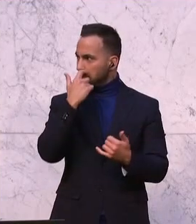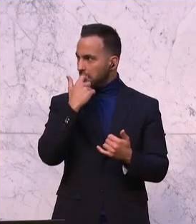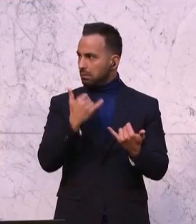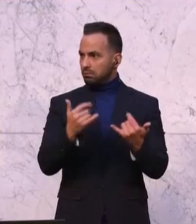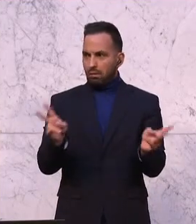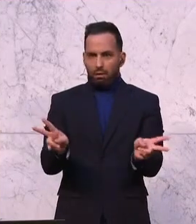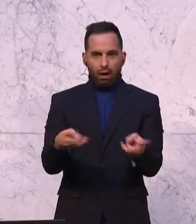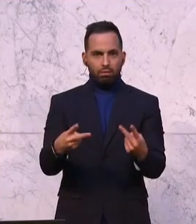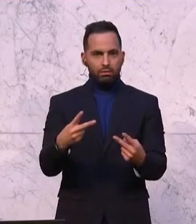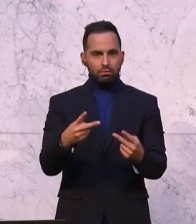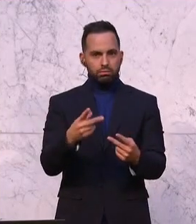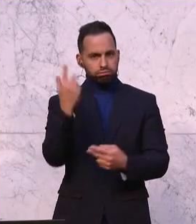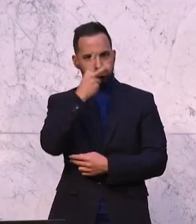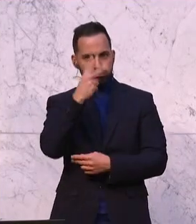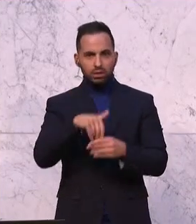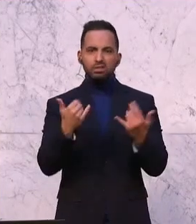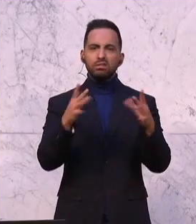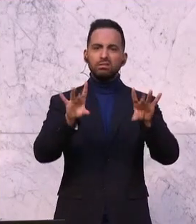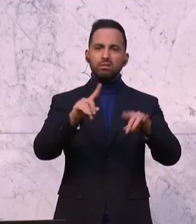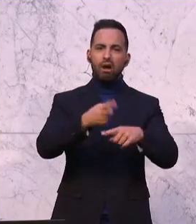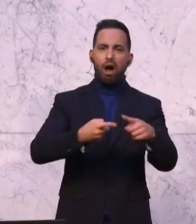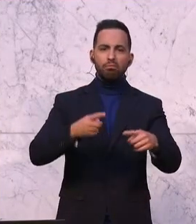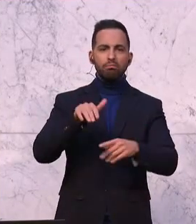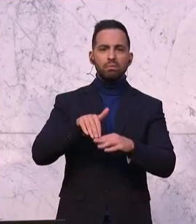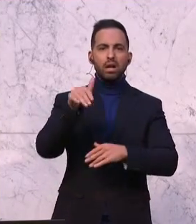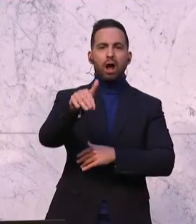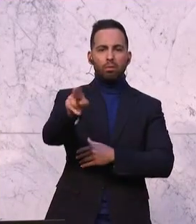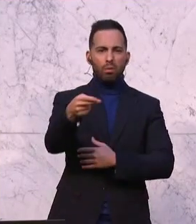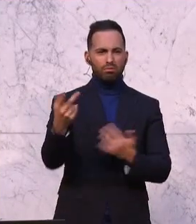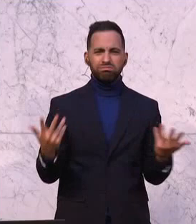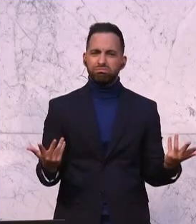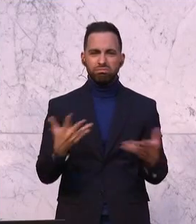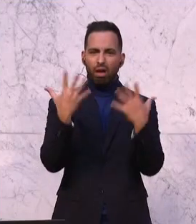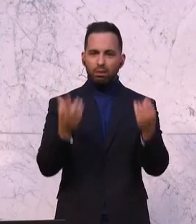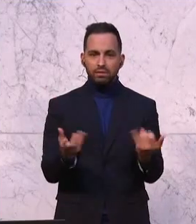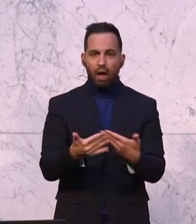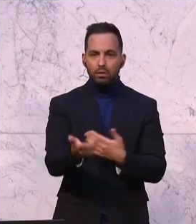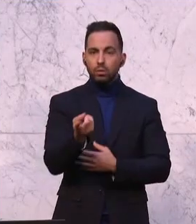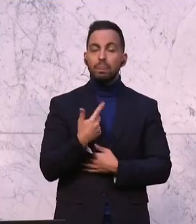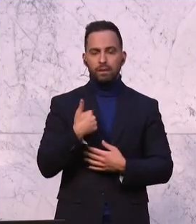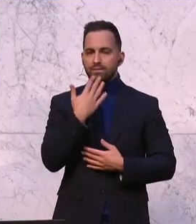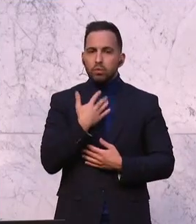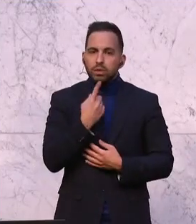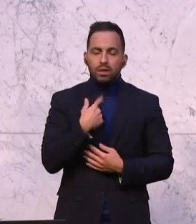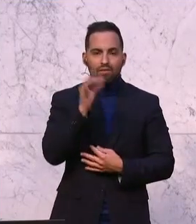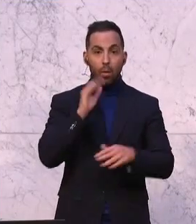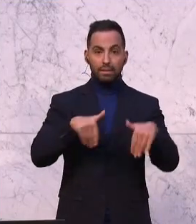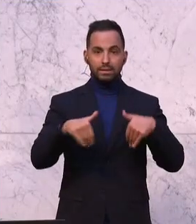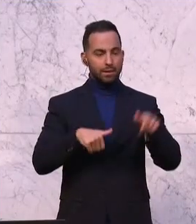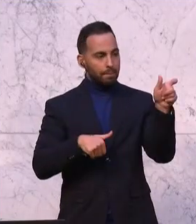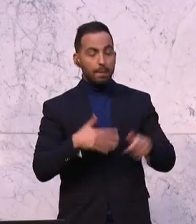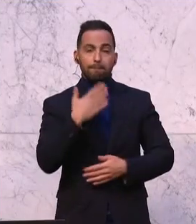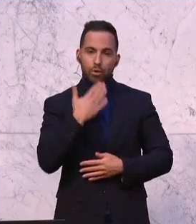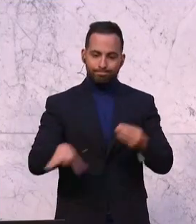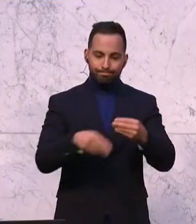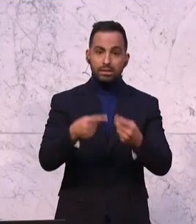nicht nachvollziehen. Jetzt liegen wir bei 10,5 Milliarden Euro. Bin schon gespannt, was herauskommt. Nur, was möchte ich damit sagen, Frau Minister? Ich möchte damit